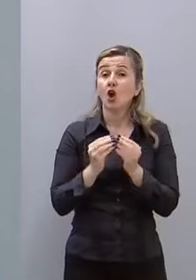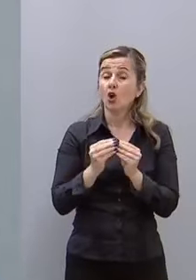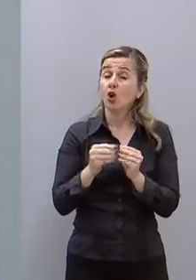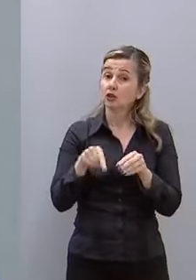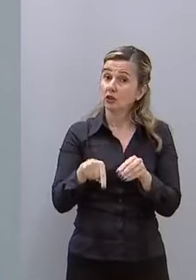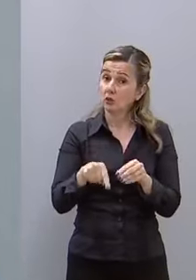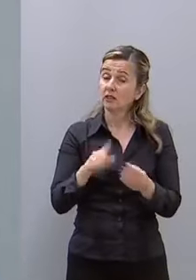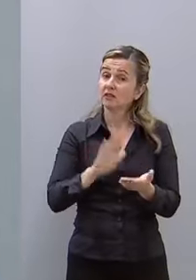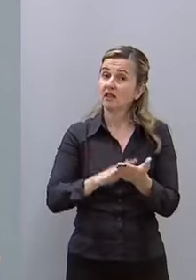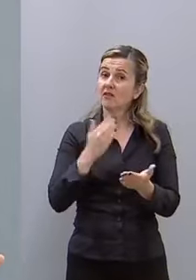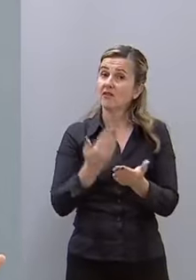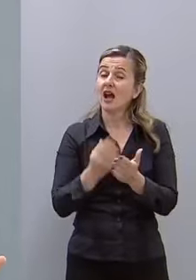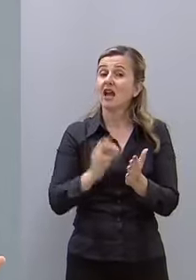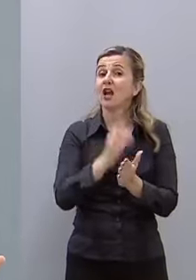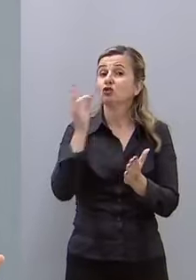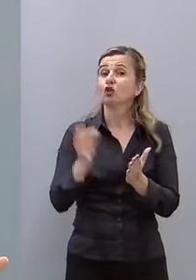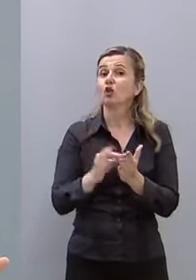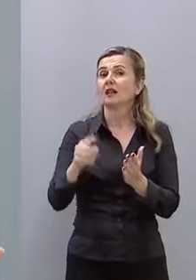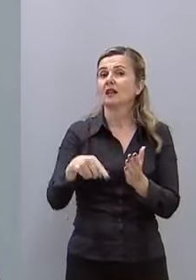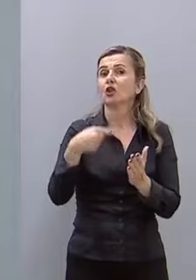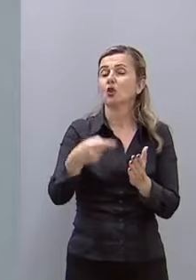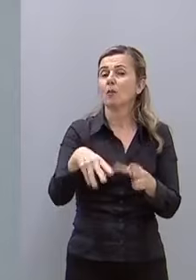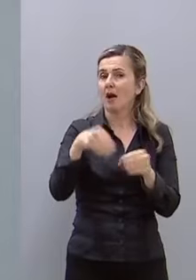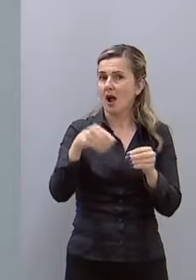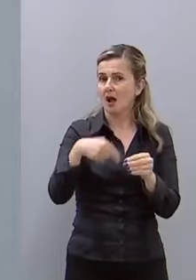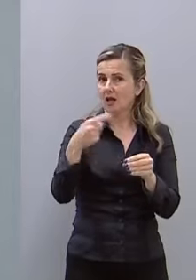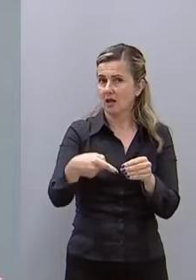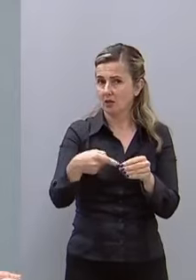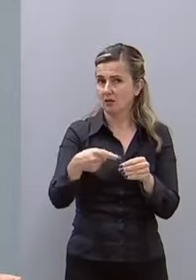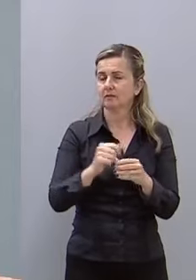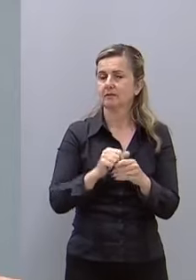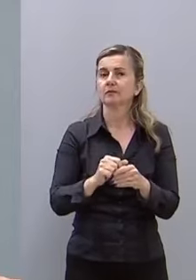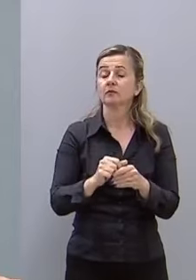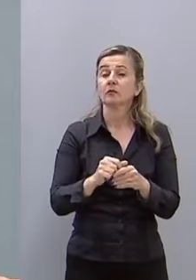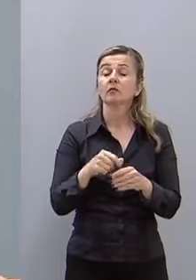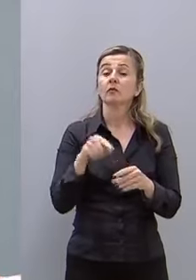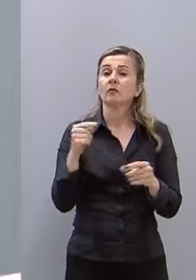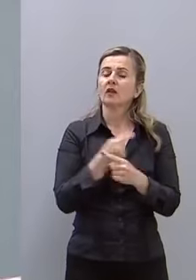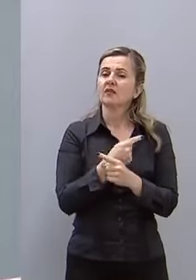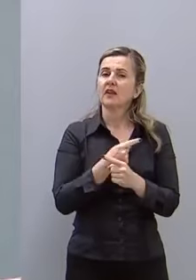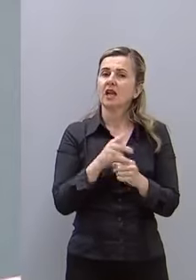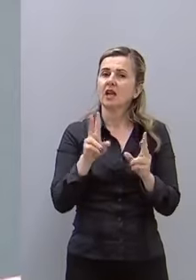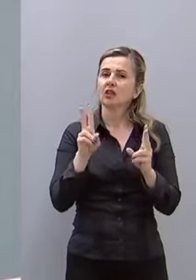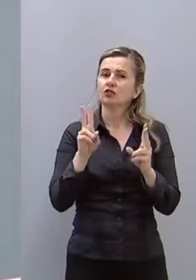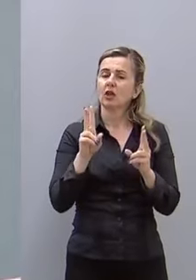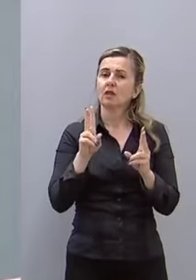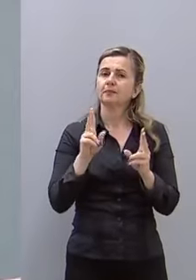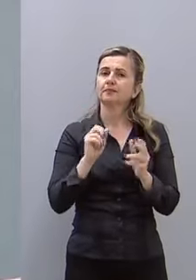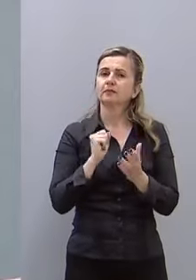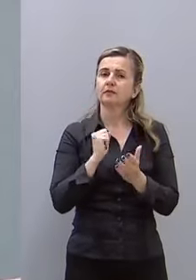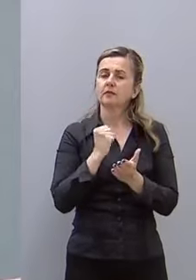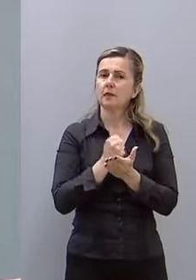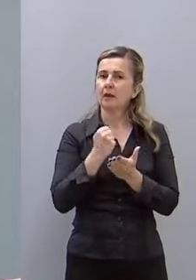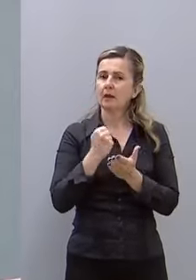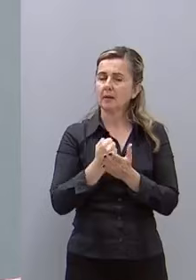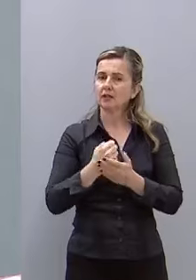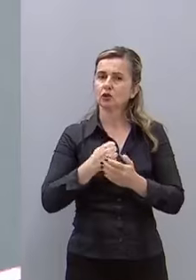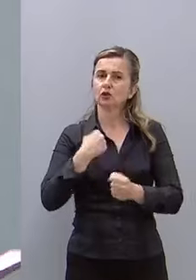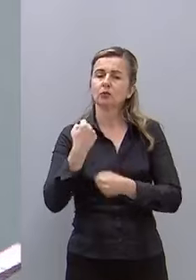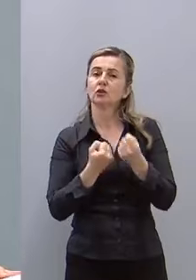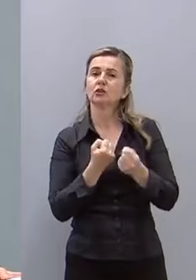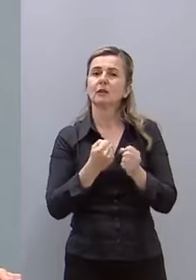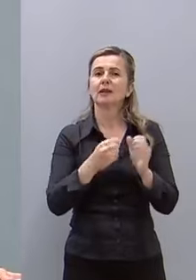della giornata di domani quindi tutto quello che ho letto fino a qua avvalgono della giornata di domani il tema invece di questo spostamento sui